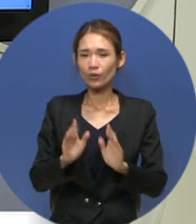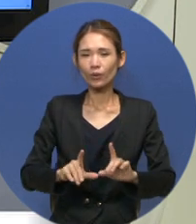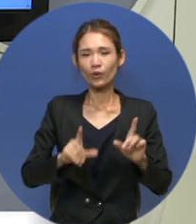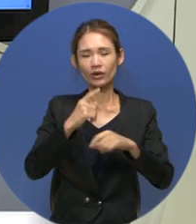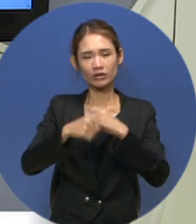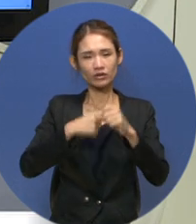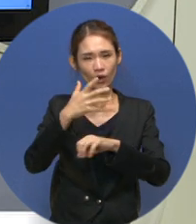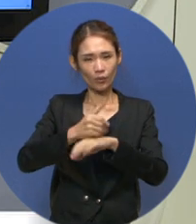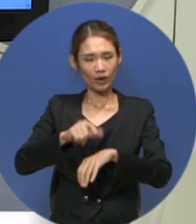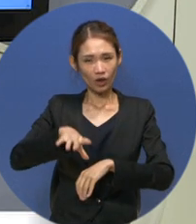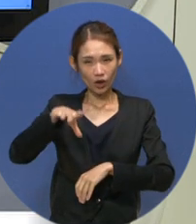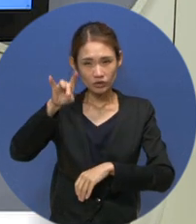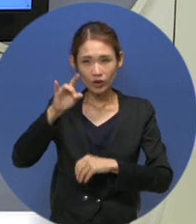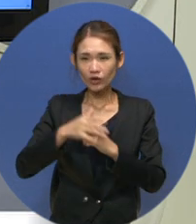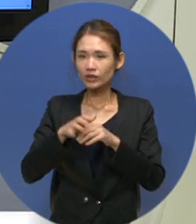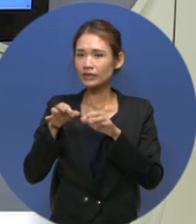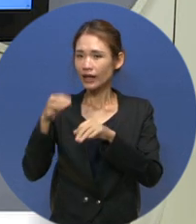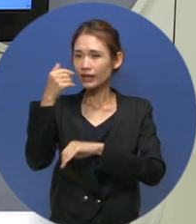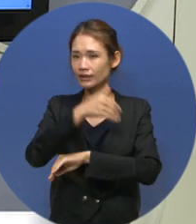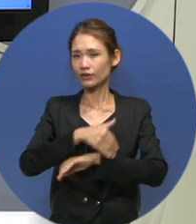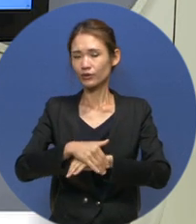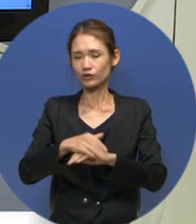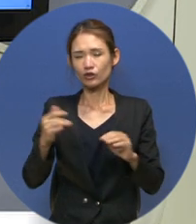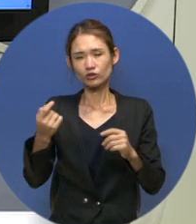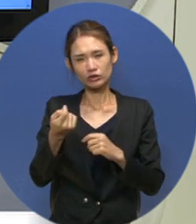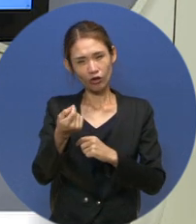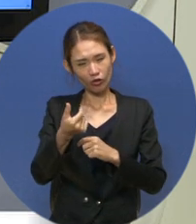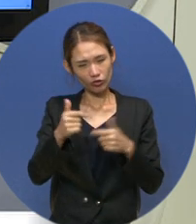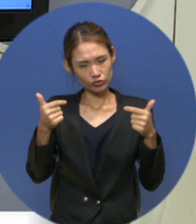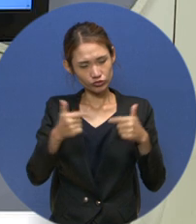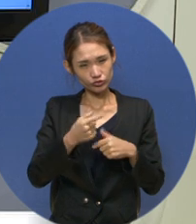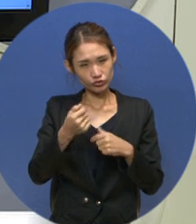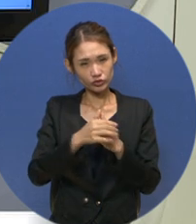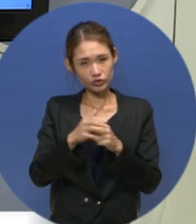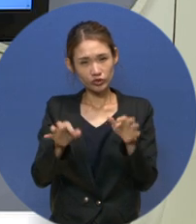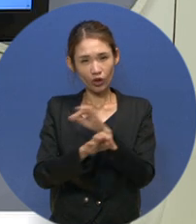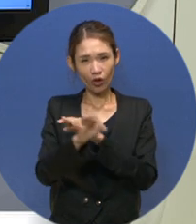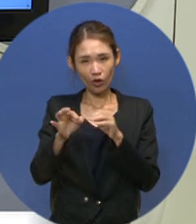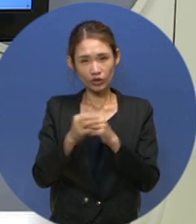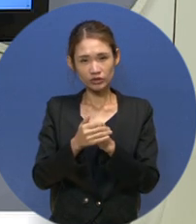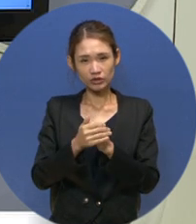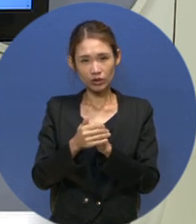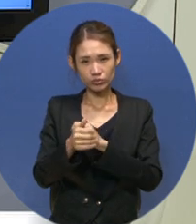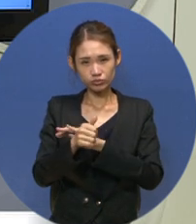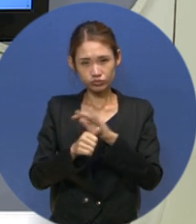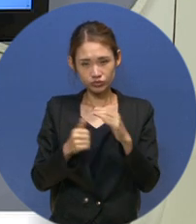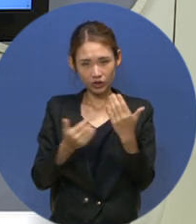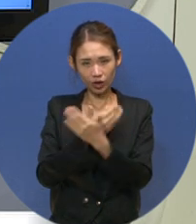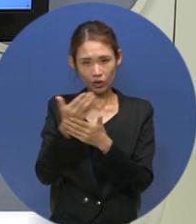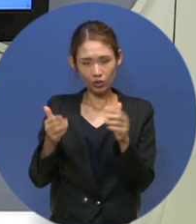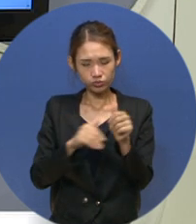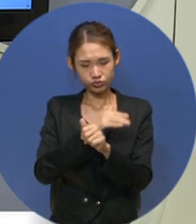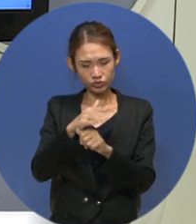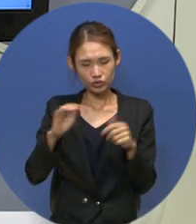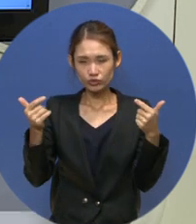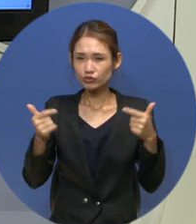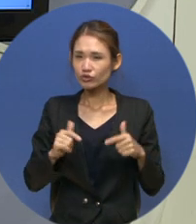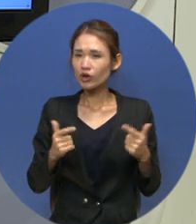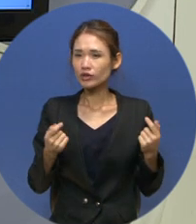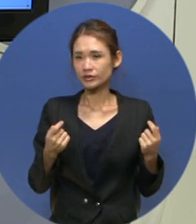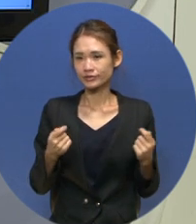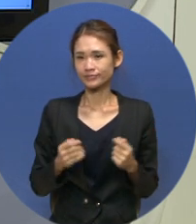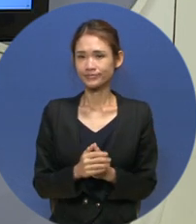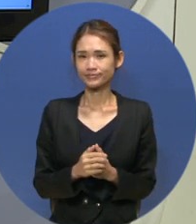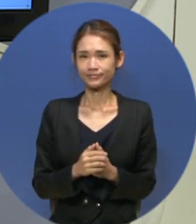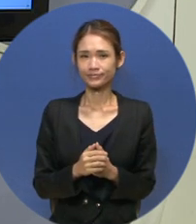예정된 기 보도 적고 경제 침체에 따라 나눔 분위기도 위축될 것으로 초장 하고 있습니다